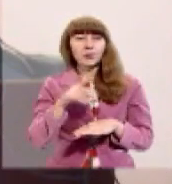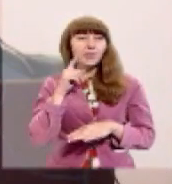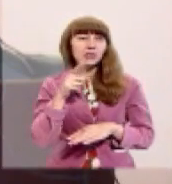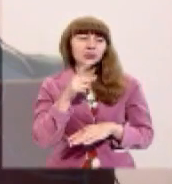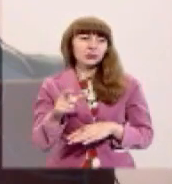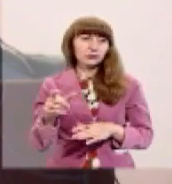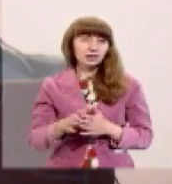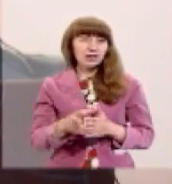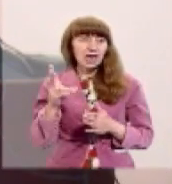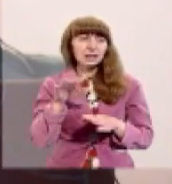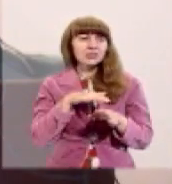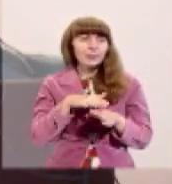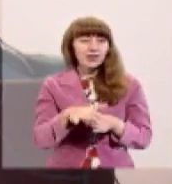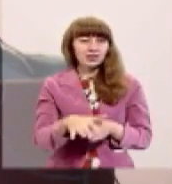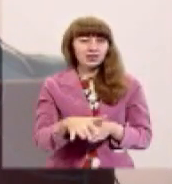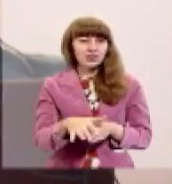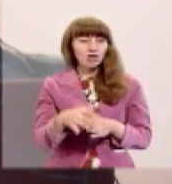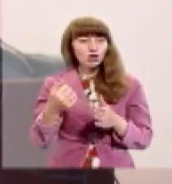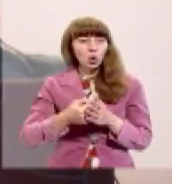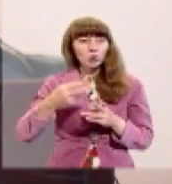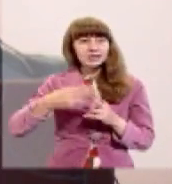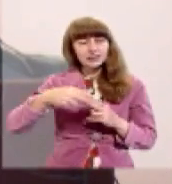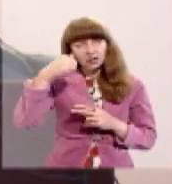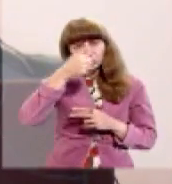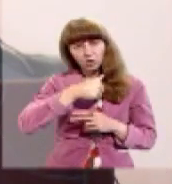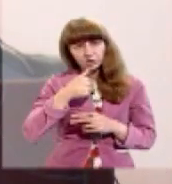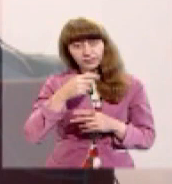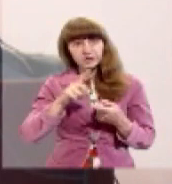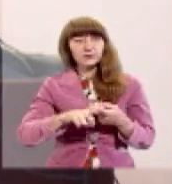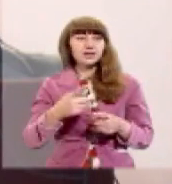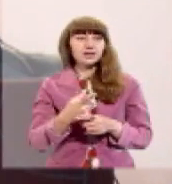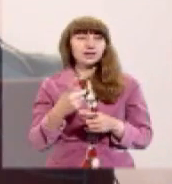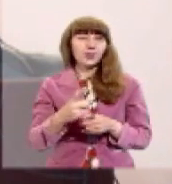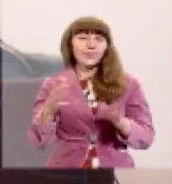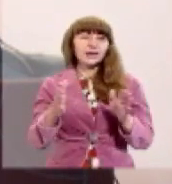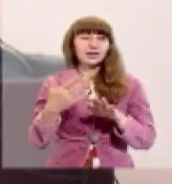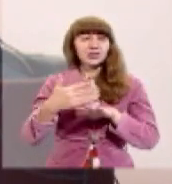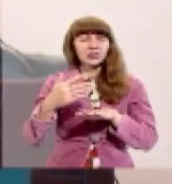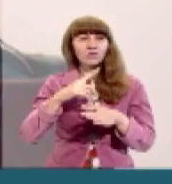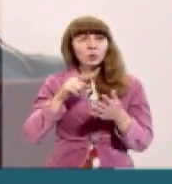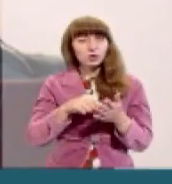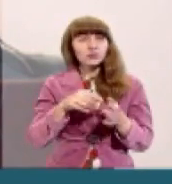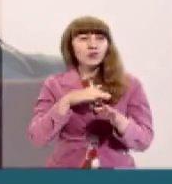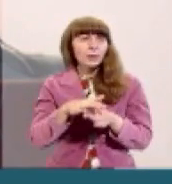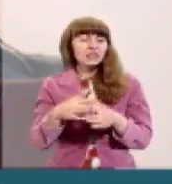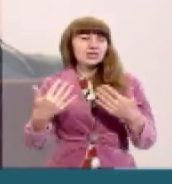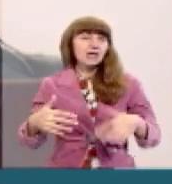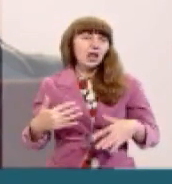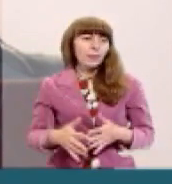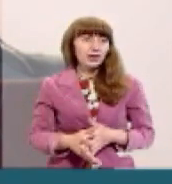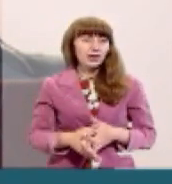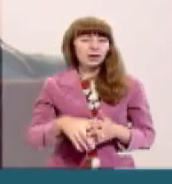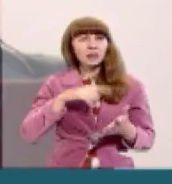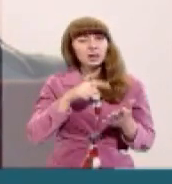молодежи находится на исполнении до конца года в связи с тем что они в городской местности проходит очень Слабо